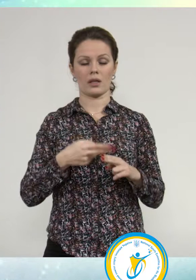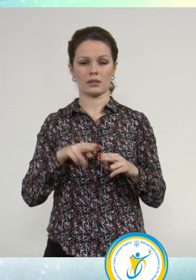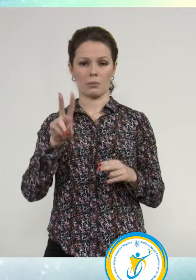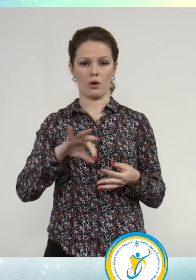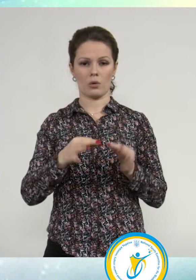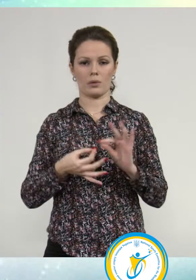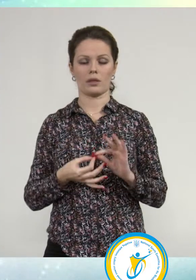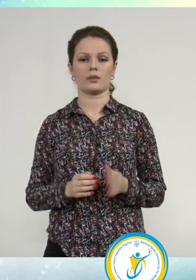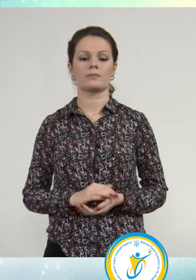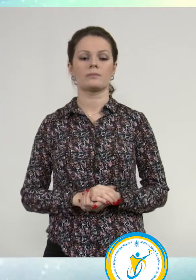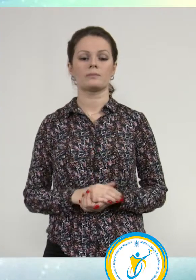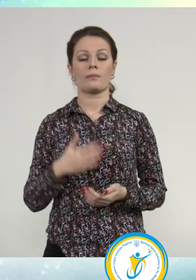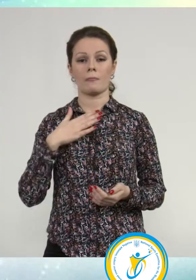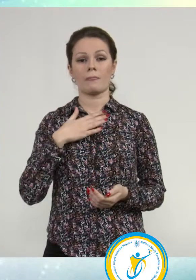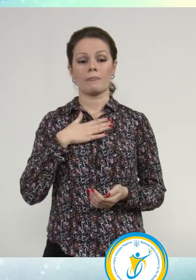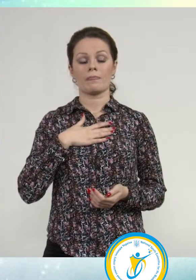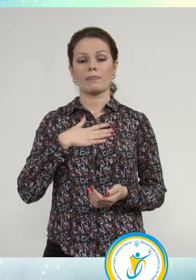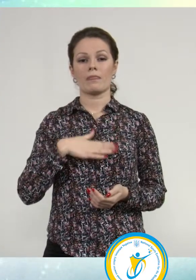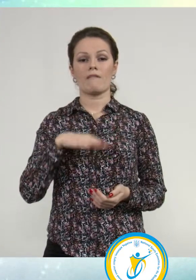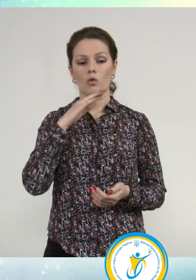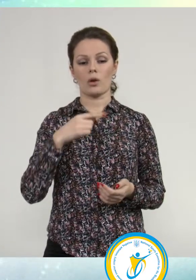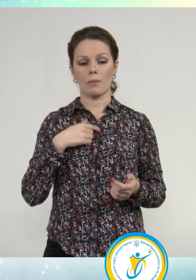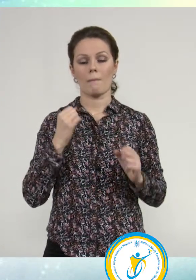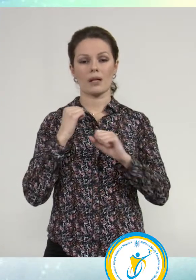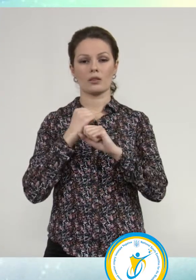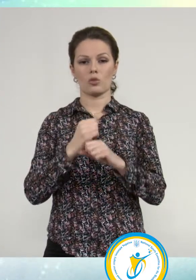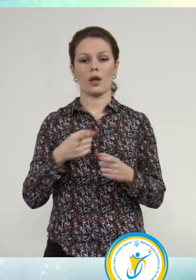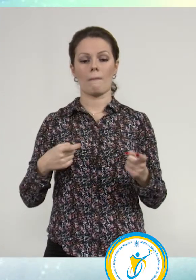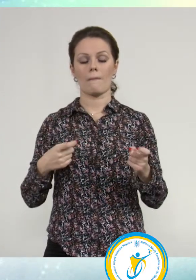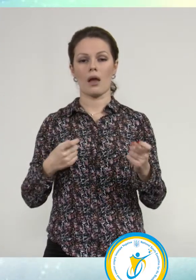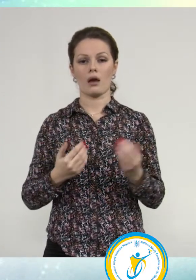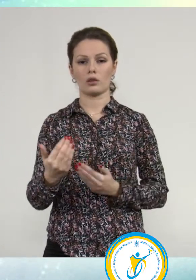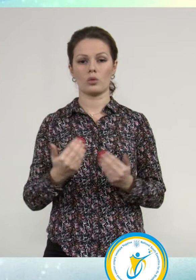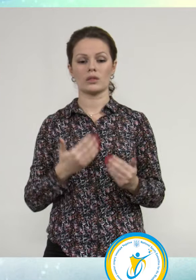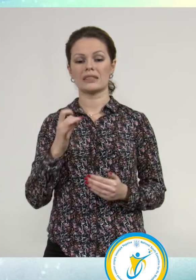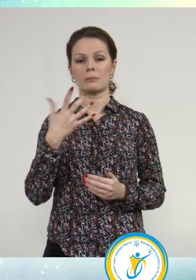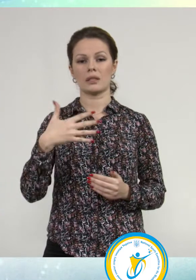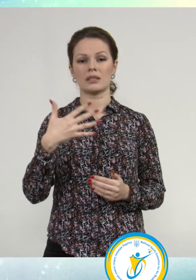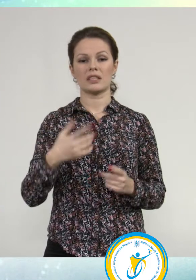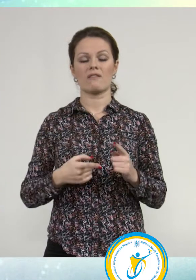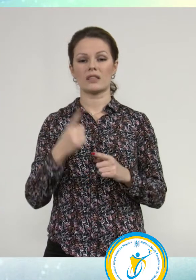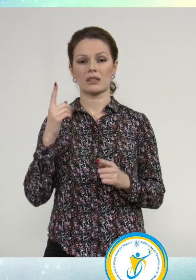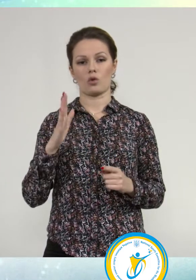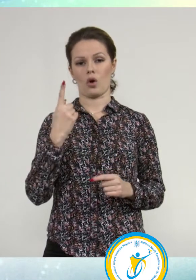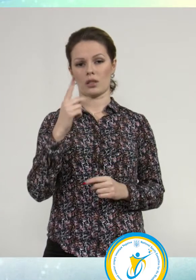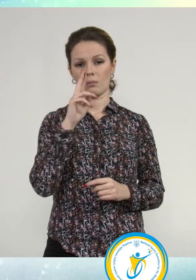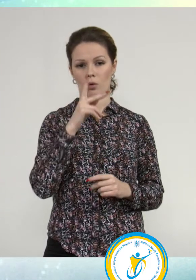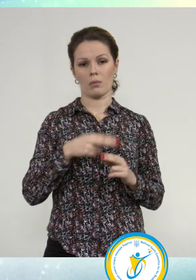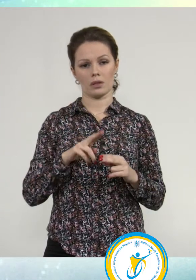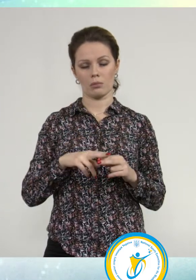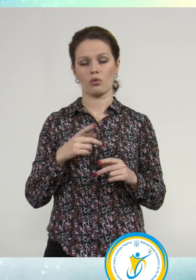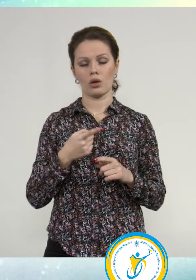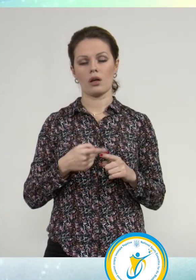паралімпіаді. Довольно таки ми підтягнули біатлон, і у нас виходить з 50 вистрілів тільки один промах. Тому довольно таки це